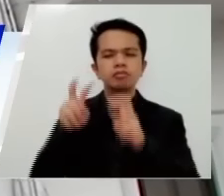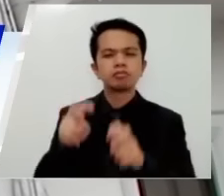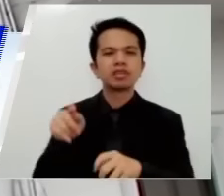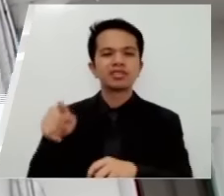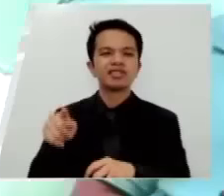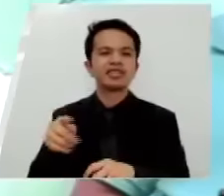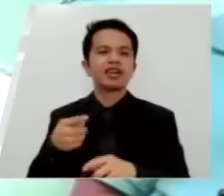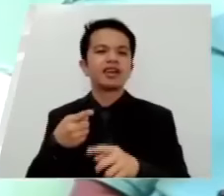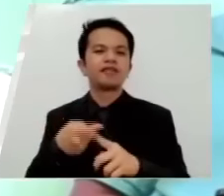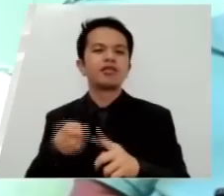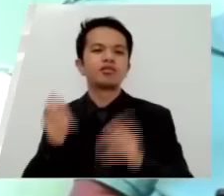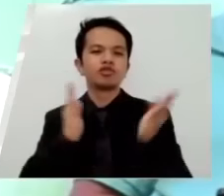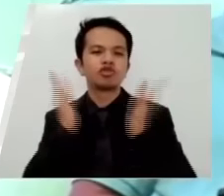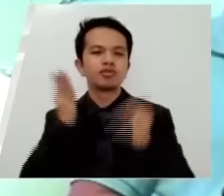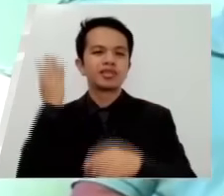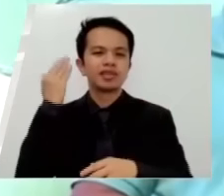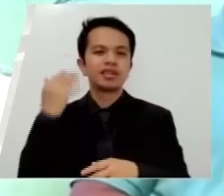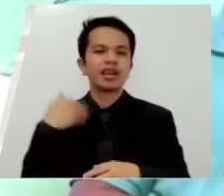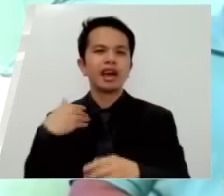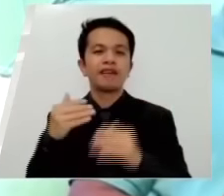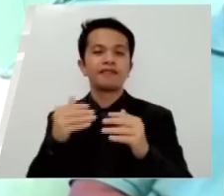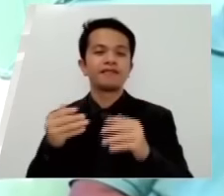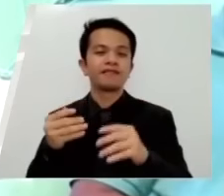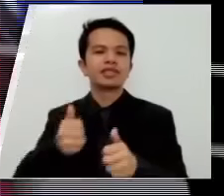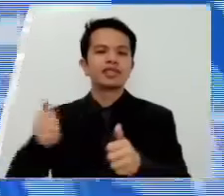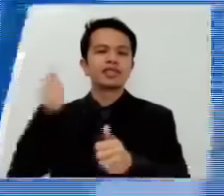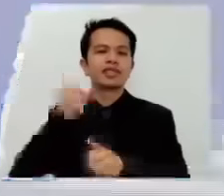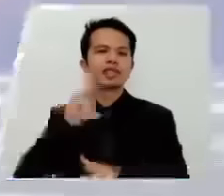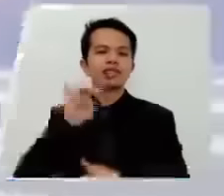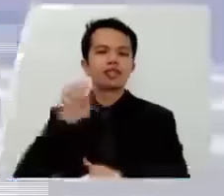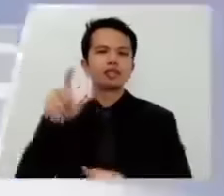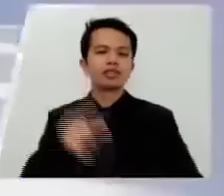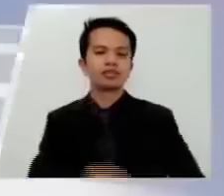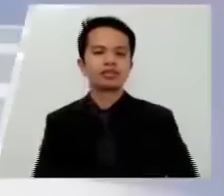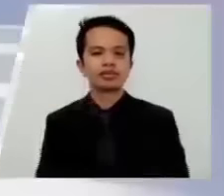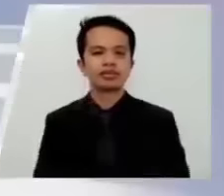Reservist na may ranggong Colonel.